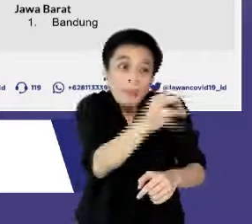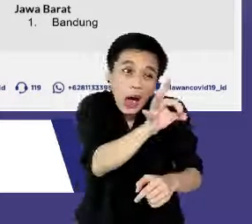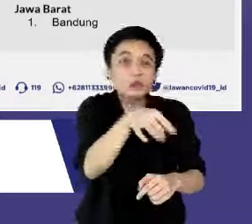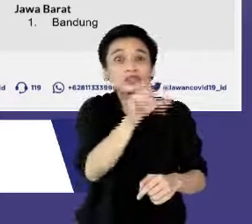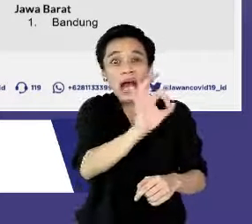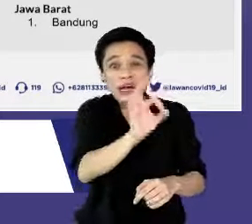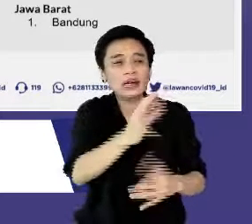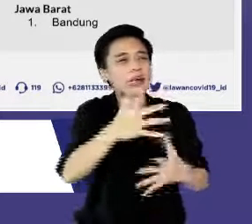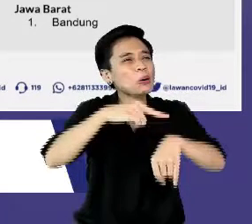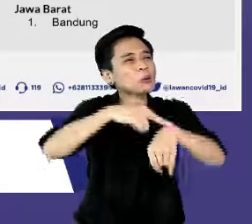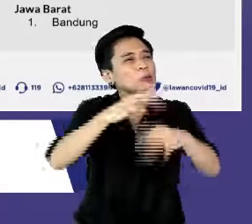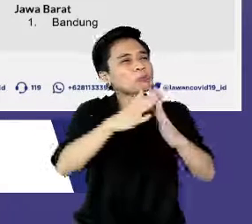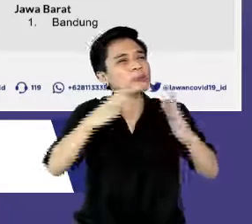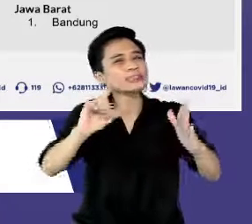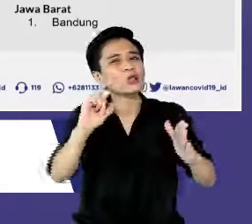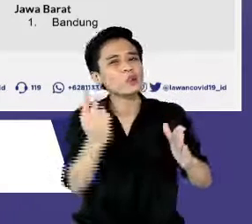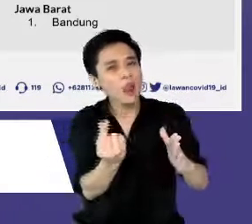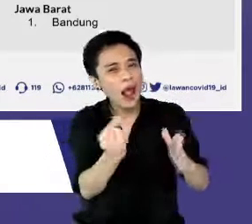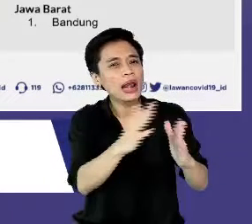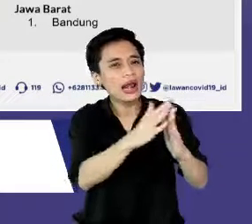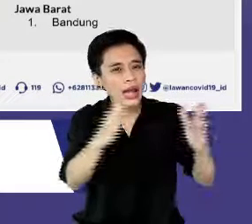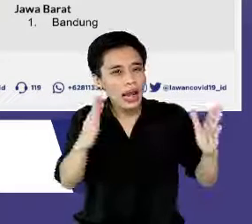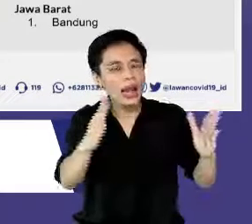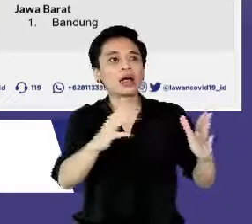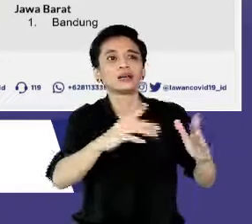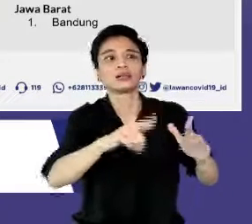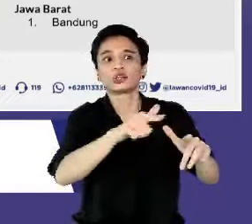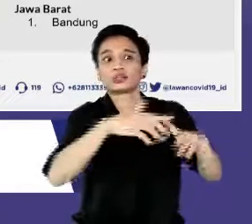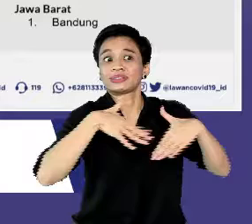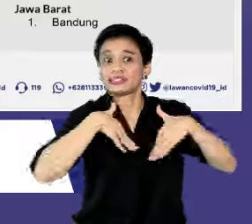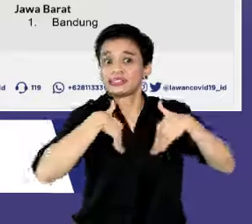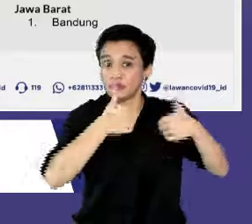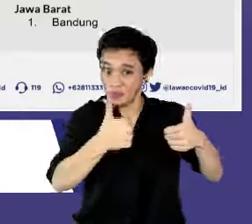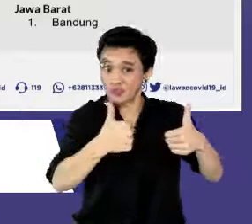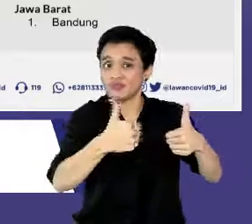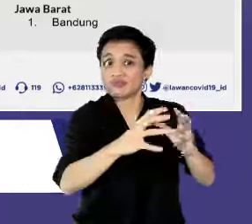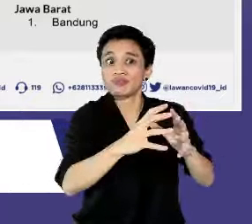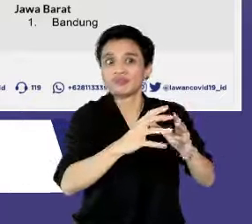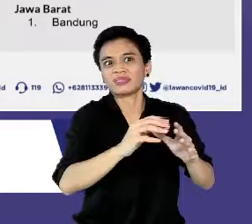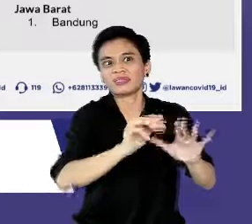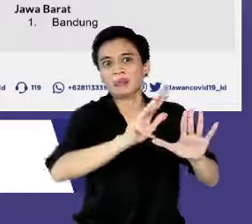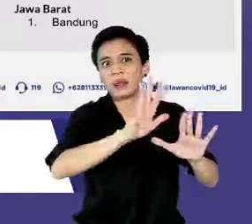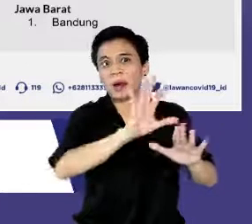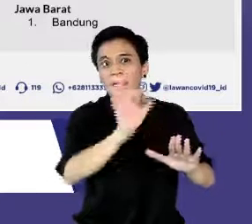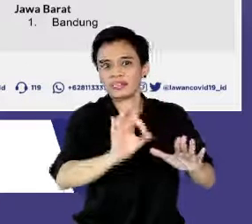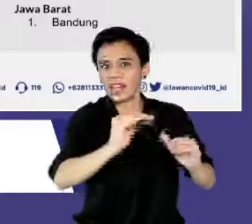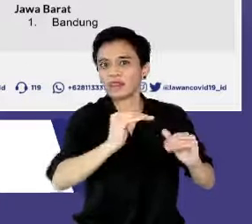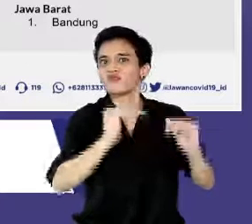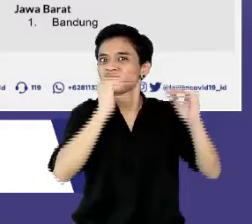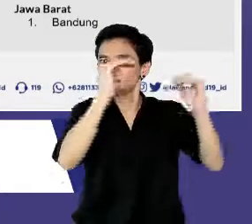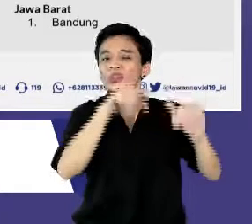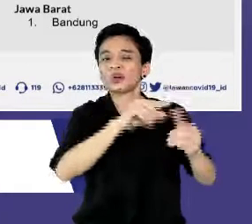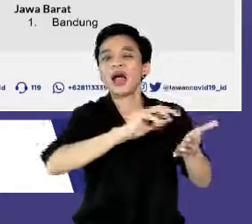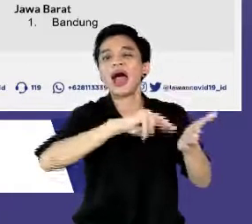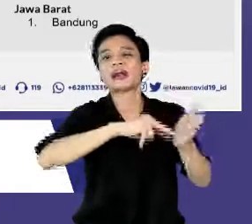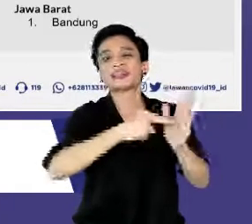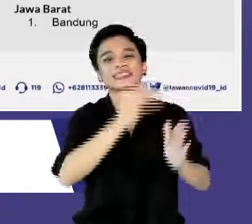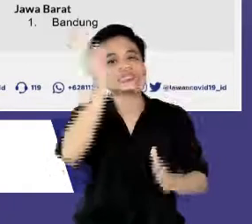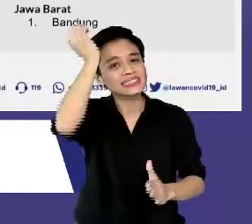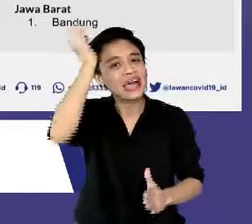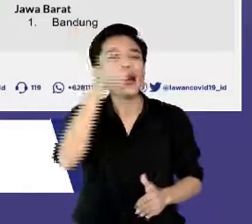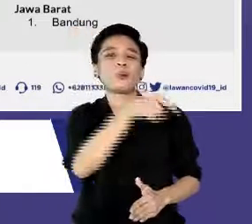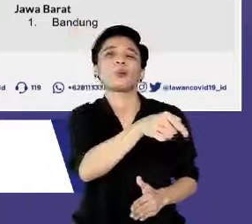dalam empat minggu terakhir dan angka kesembuhannya lebih dari 5persen perubahan berdasarkan